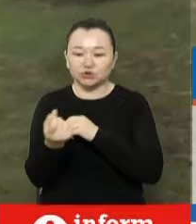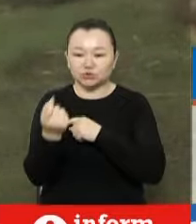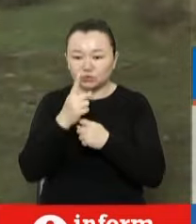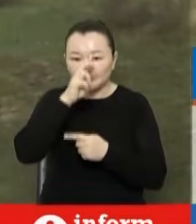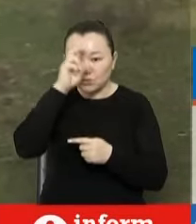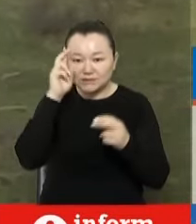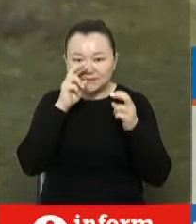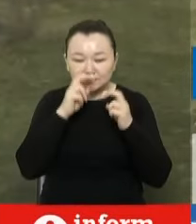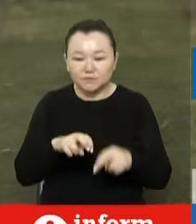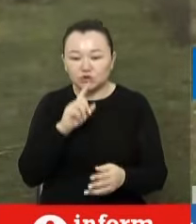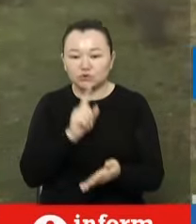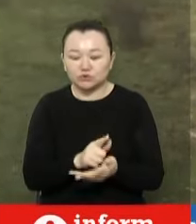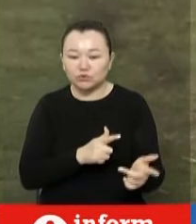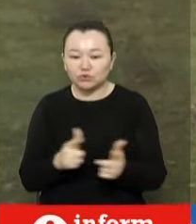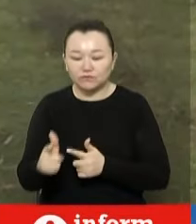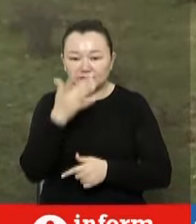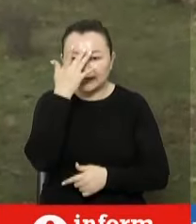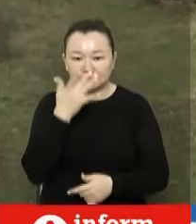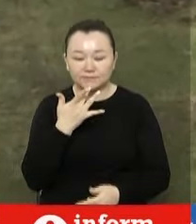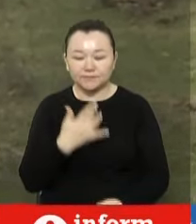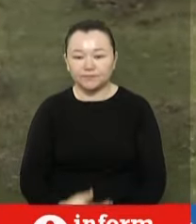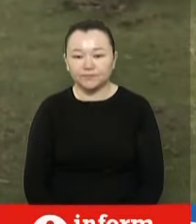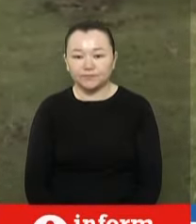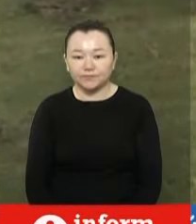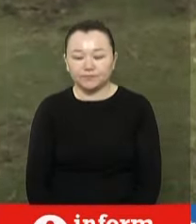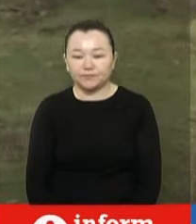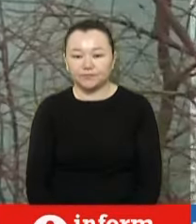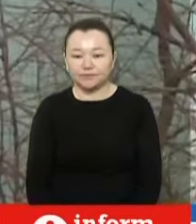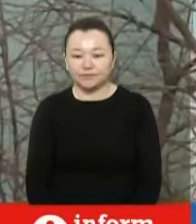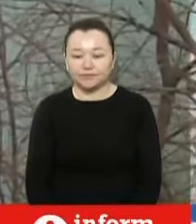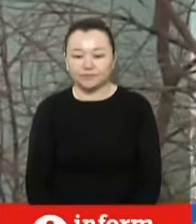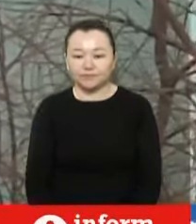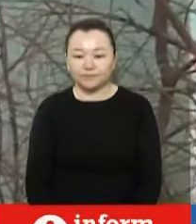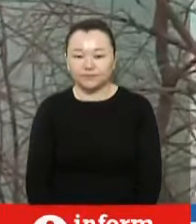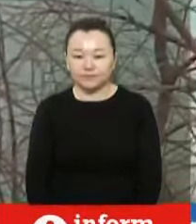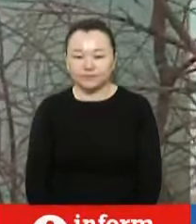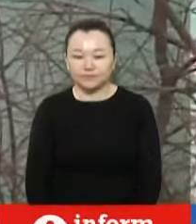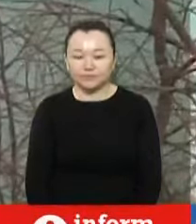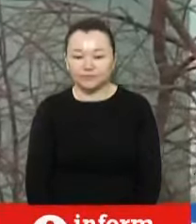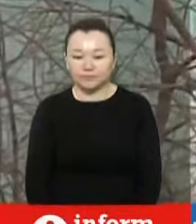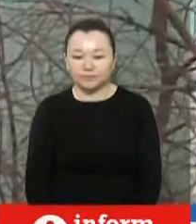госэкспертизы. Его должны подготовить летом. Анастасия Новикова, Даван Абдиев, Абзал Турабеков, Информбюро, Туркестанская область.